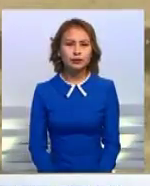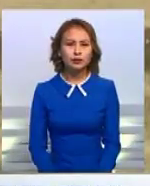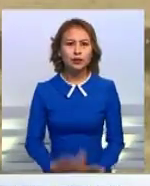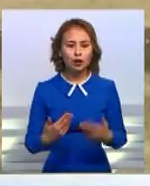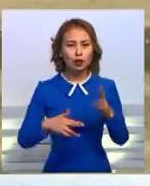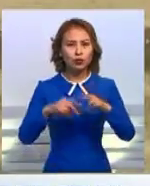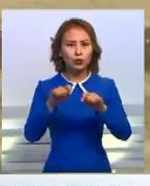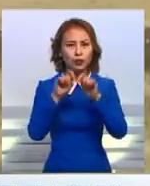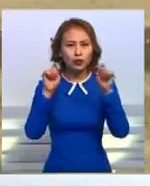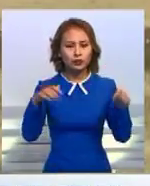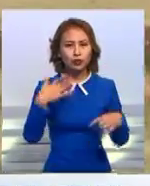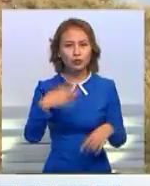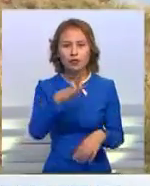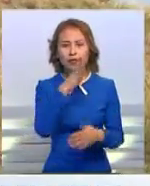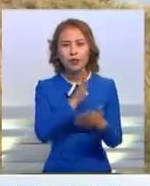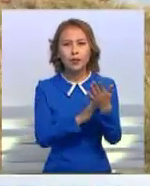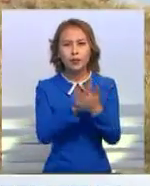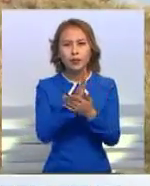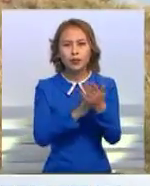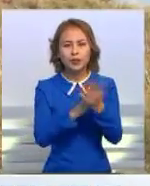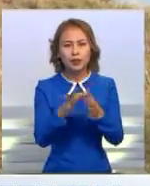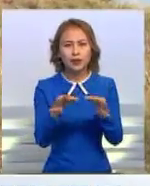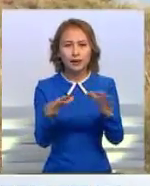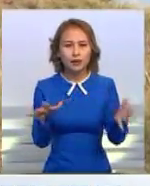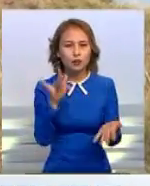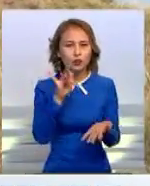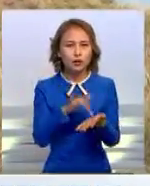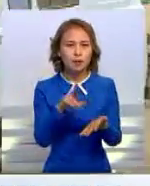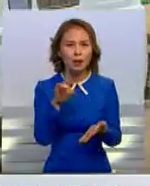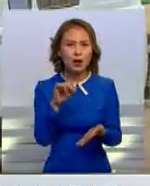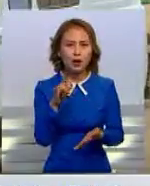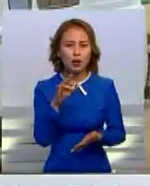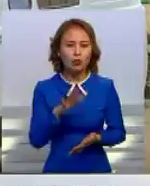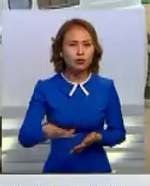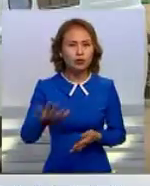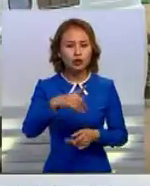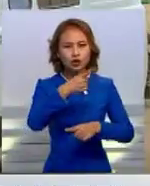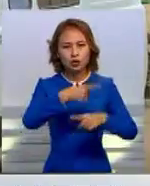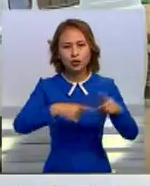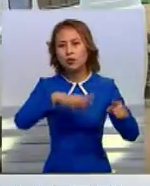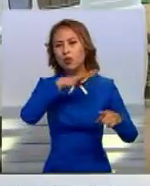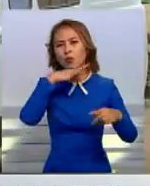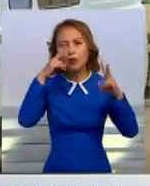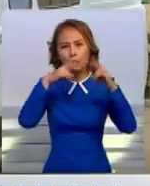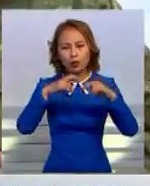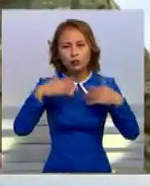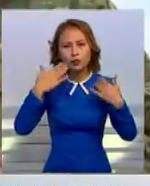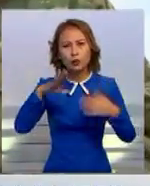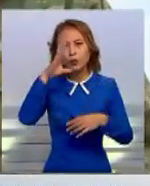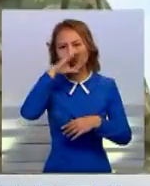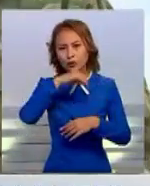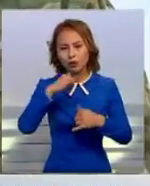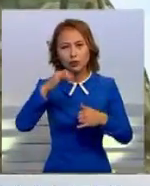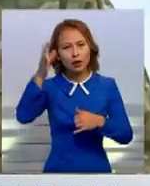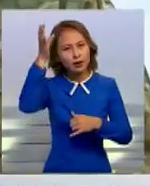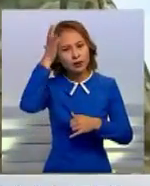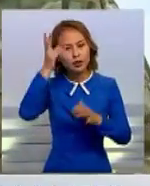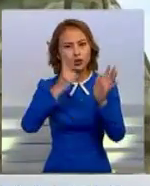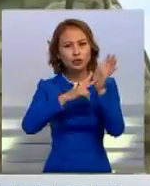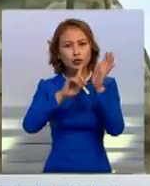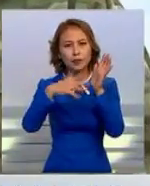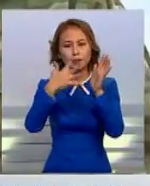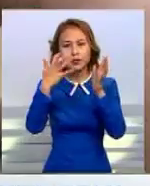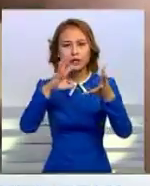Құрылғанына ширек қасыр болған ұлттық ядролық орталық мамандары полигон аумағының жартысына жоғын зерттеп үлгеріпті. Ғалымдар 7,5 мың